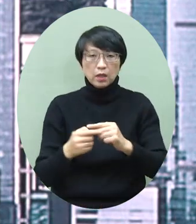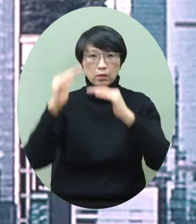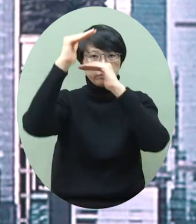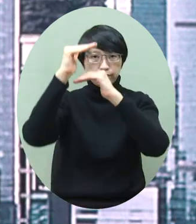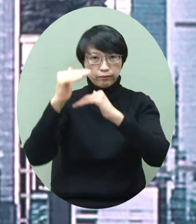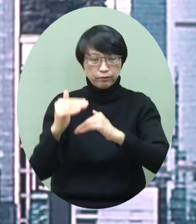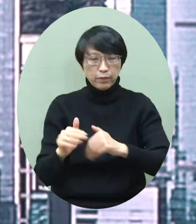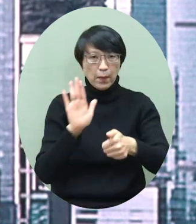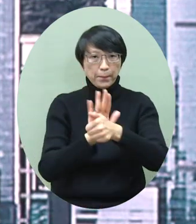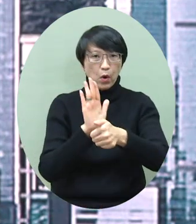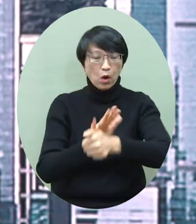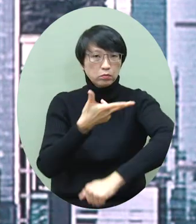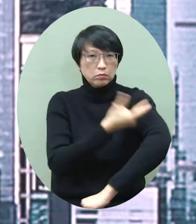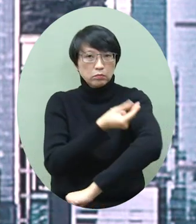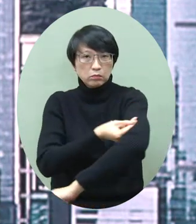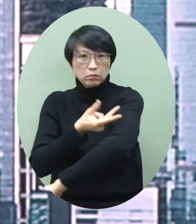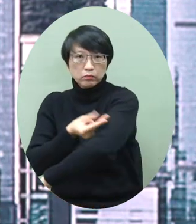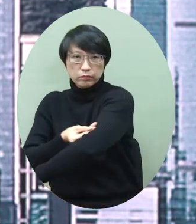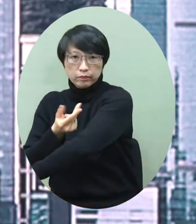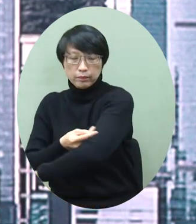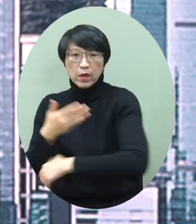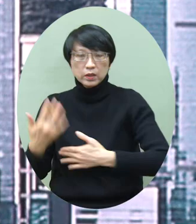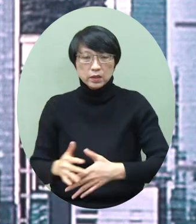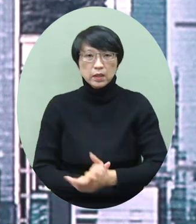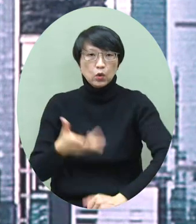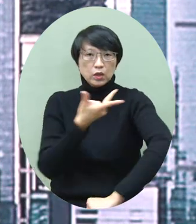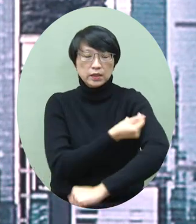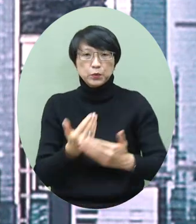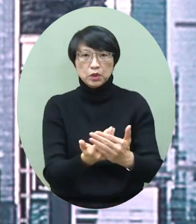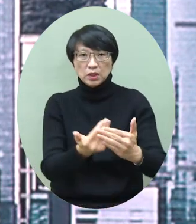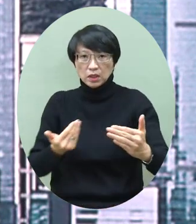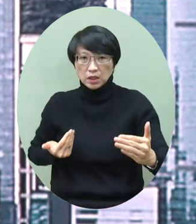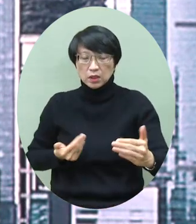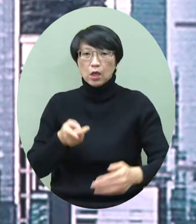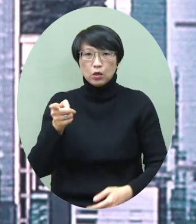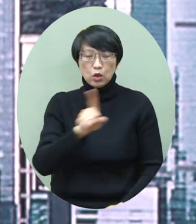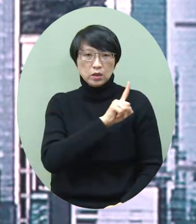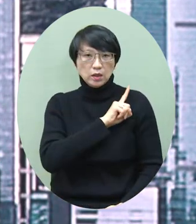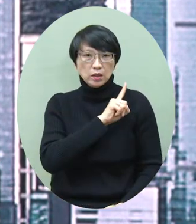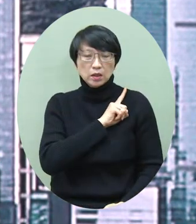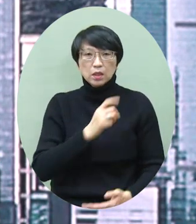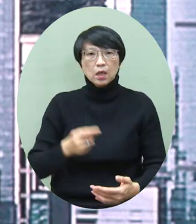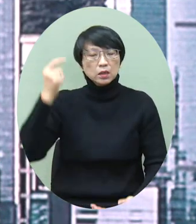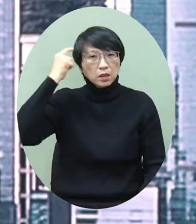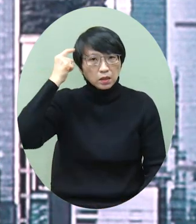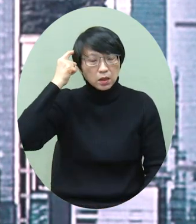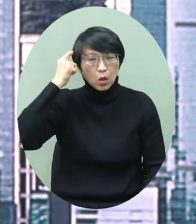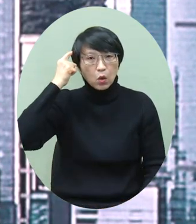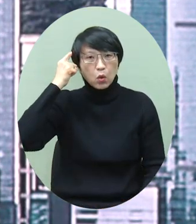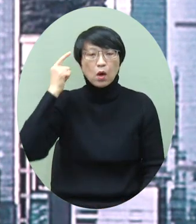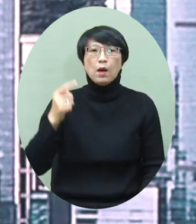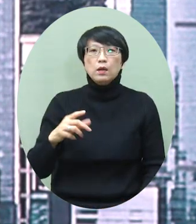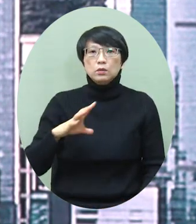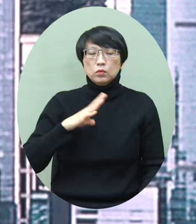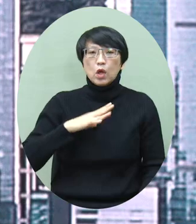做啦。同埋咧，佢喺接種之前咧，係有一個嘅表達咗一個嘅即係知識情況之下